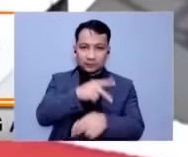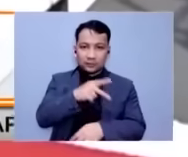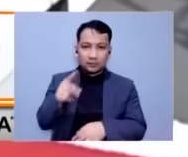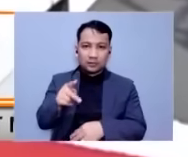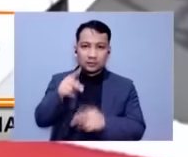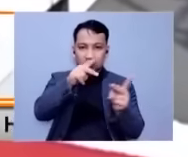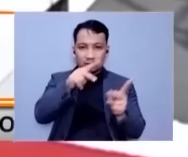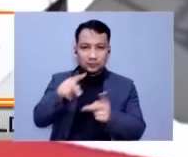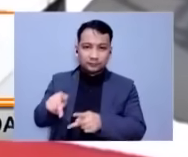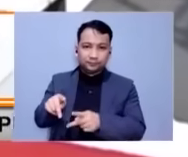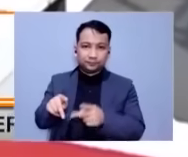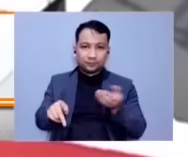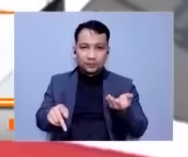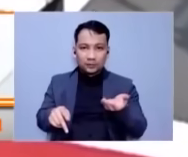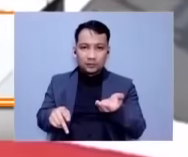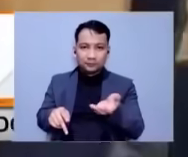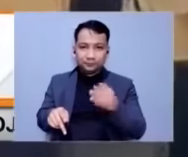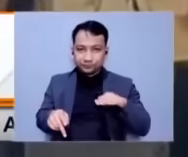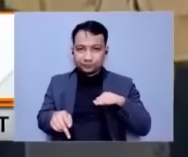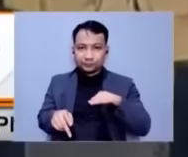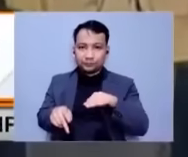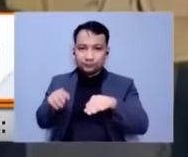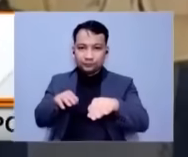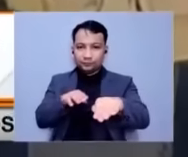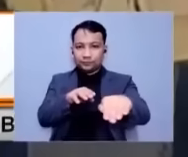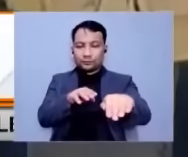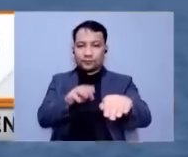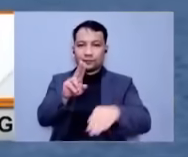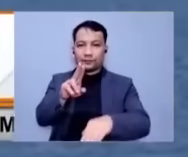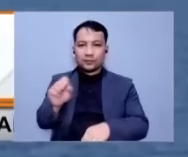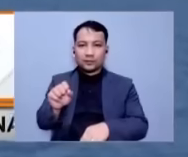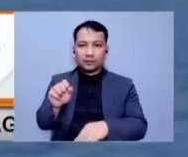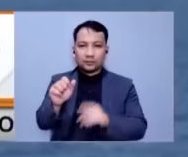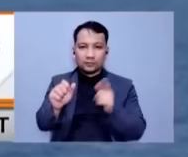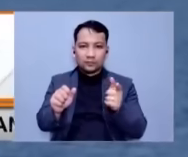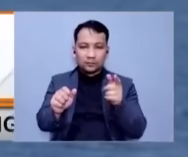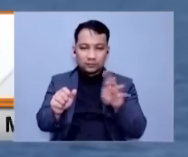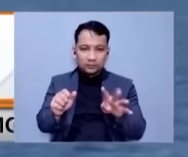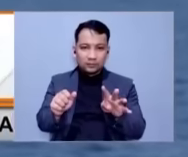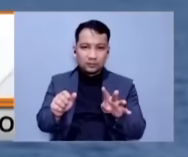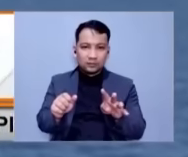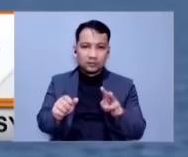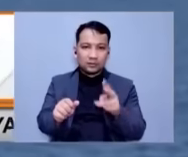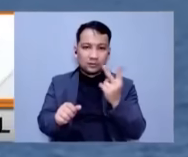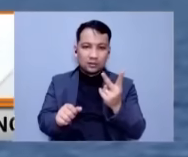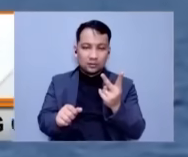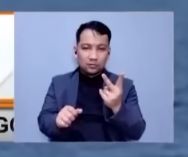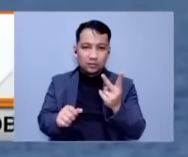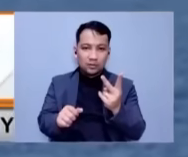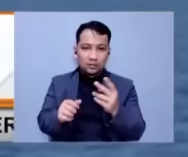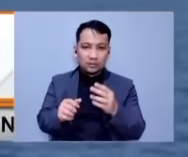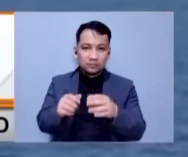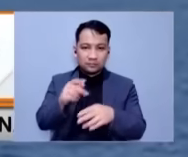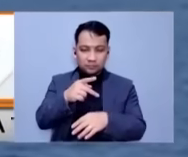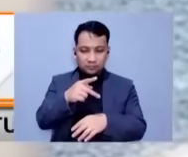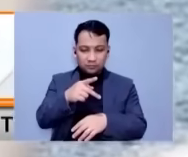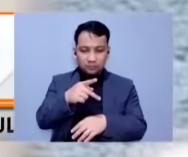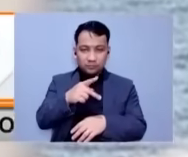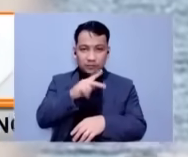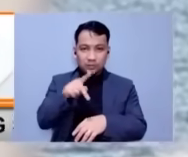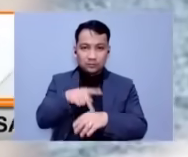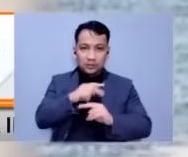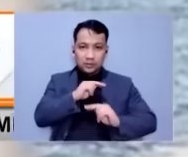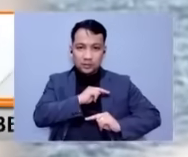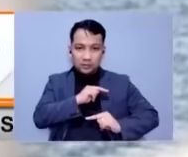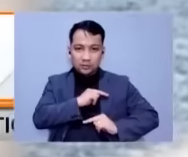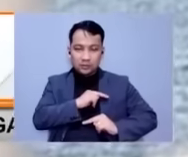ang mga barkong lalahok sa Philippine-US Balikatan 2024. Dalawang barko ng Philippine Navy, ang BRP Ramon Alcaraz at